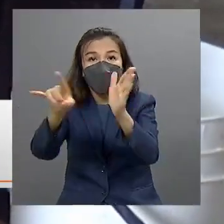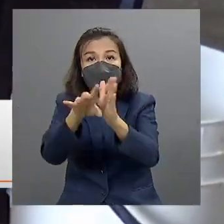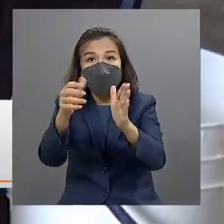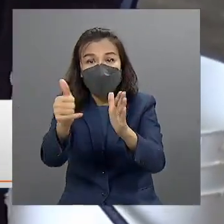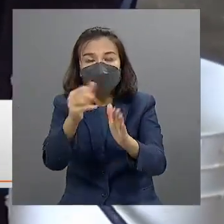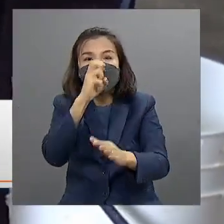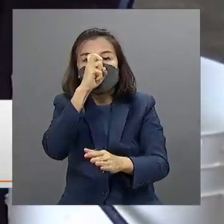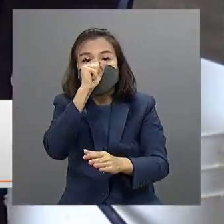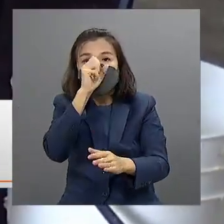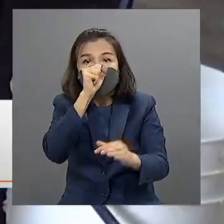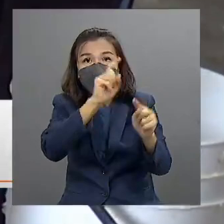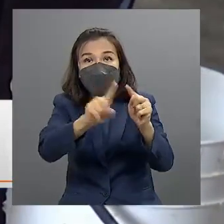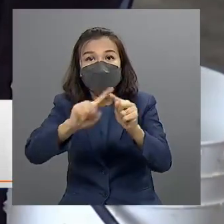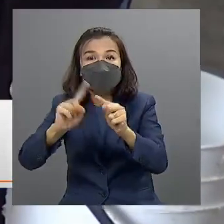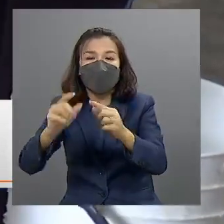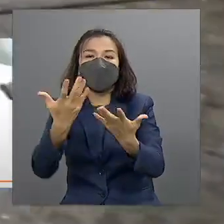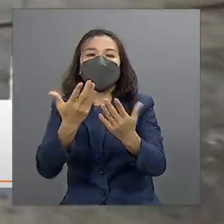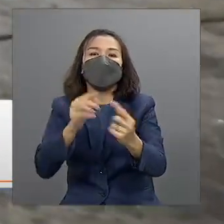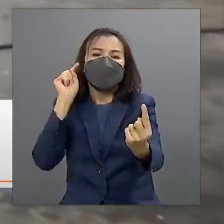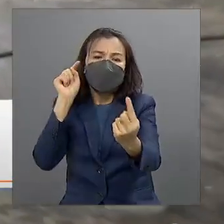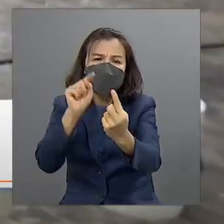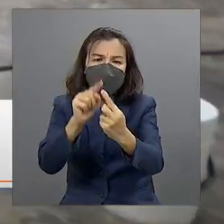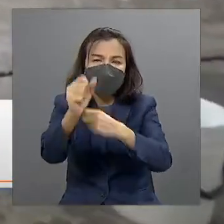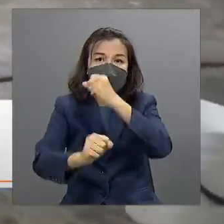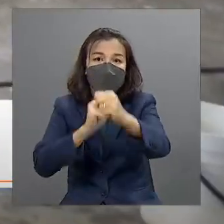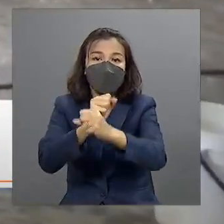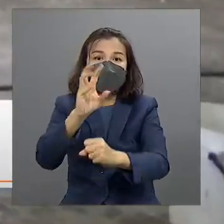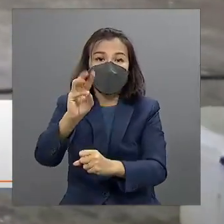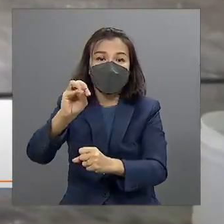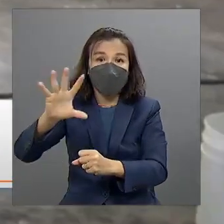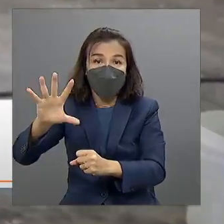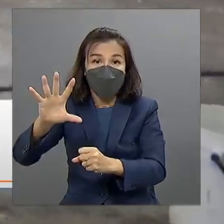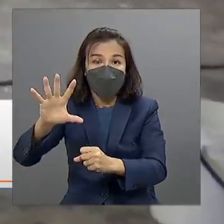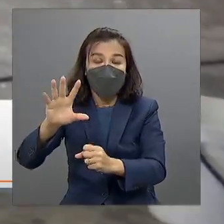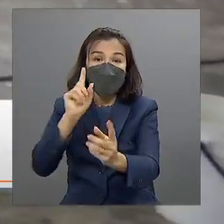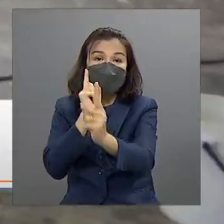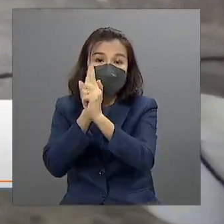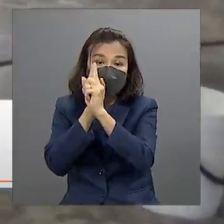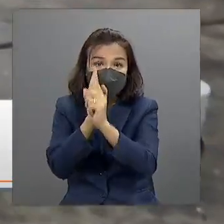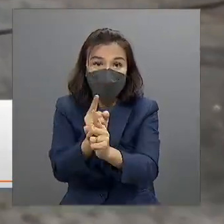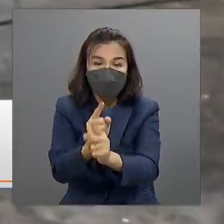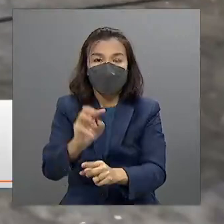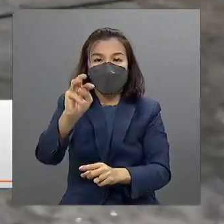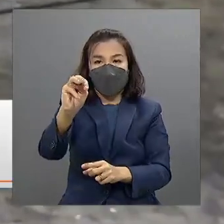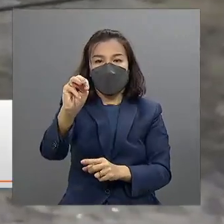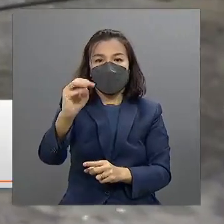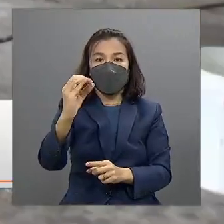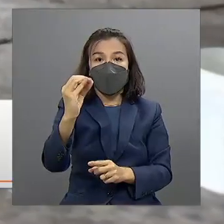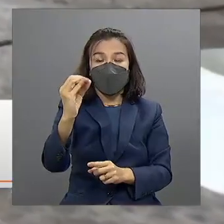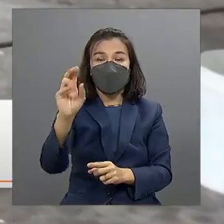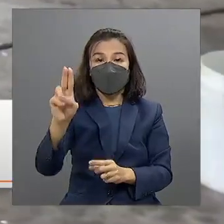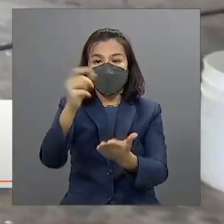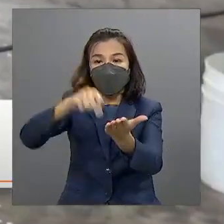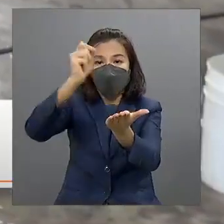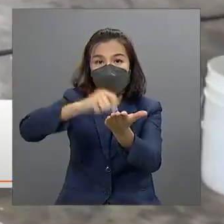ไปจนถงปี 65ตาม MOUี่สองกระสูได้ทำไ้เขาก็เลยออกมาร้องขอความรับปดชอ